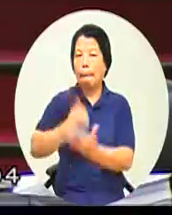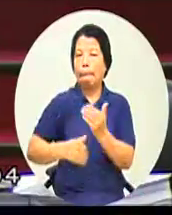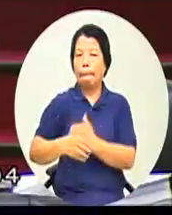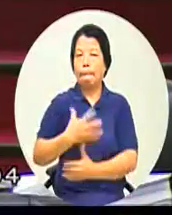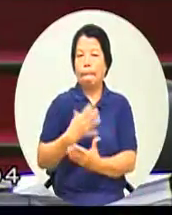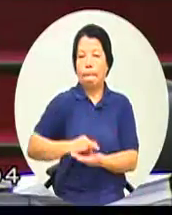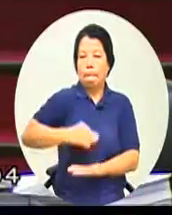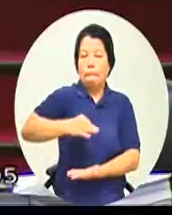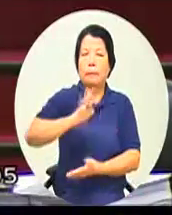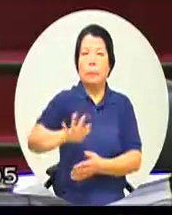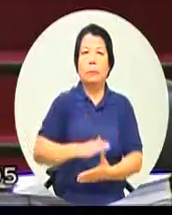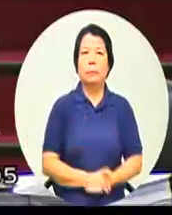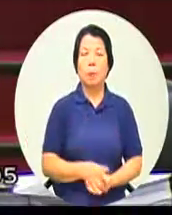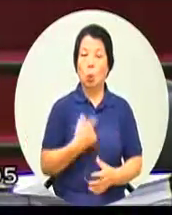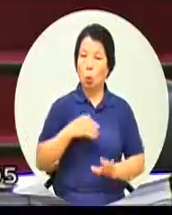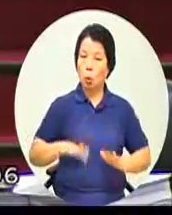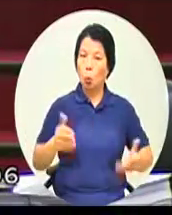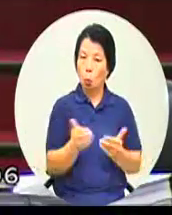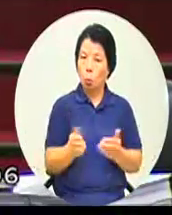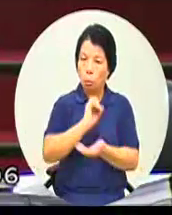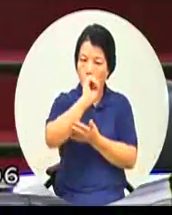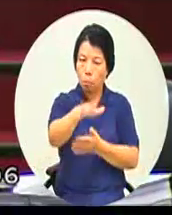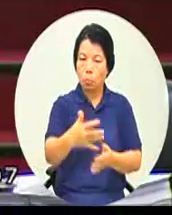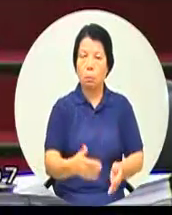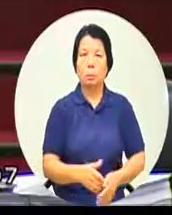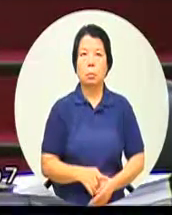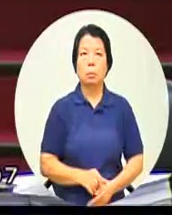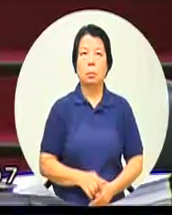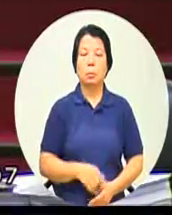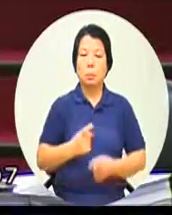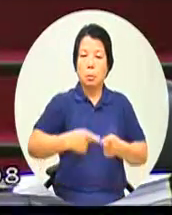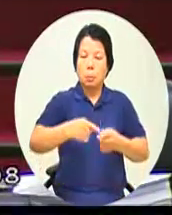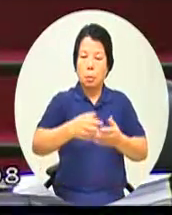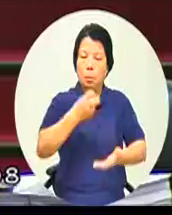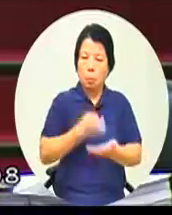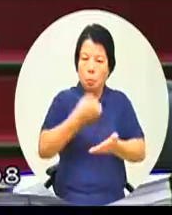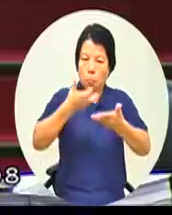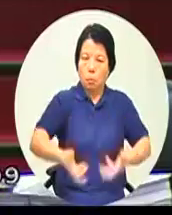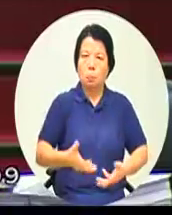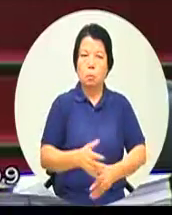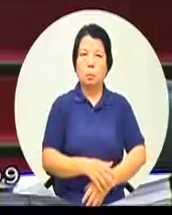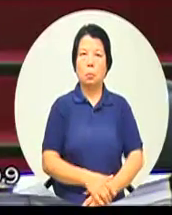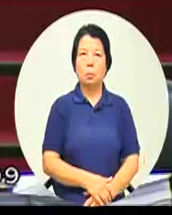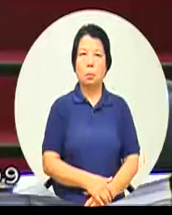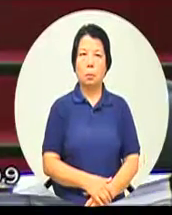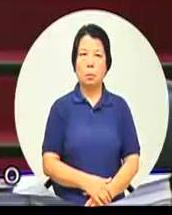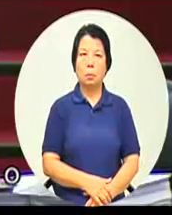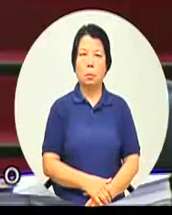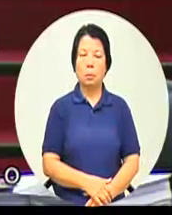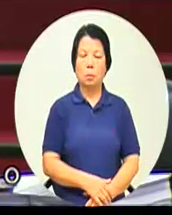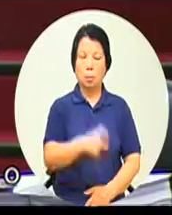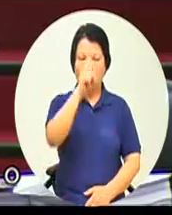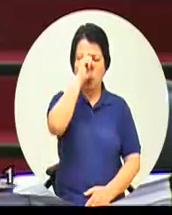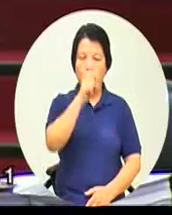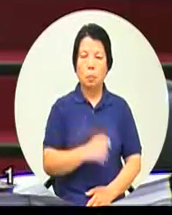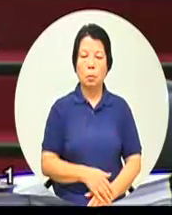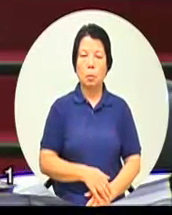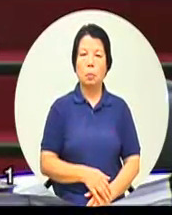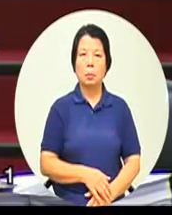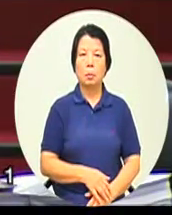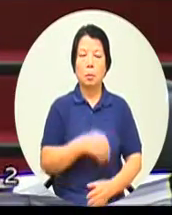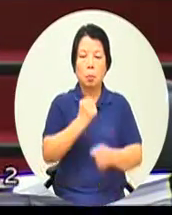希望我点出这个问题啊，应该是非常严重的问题。希望从员工福利